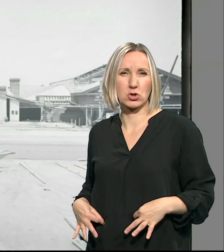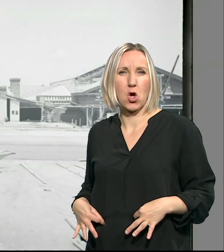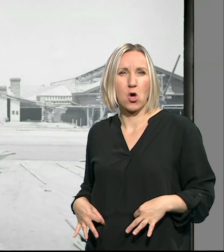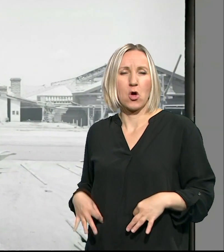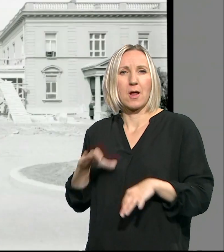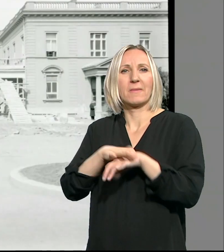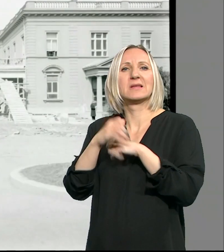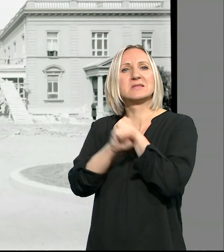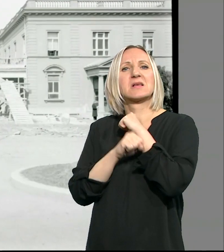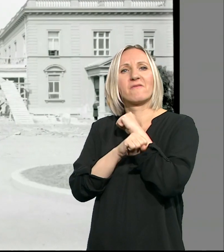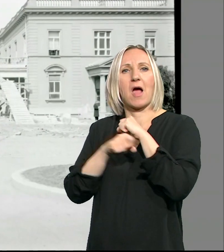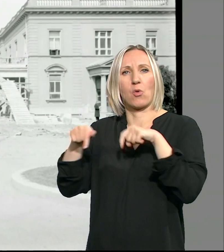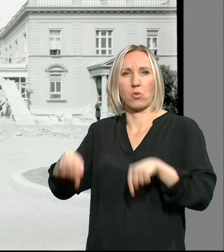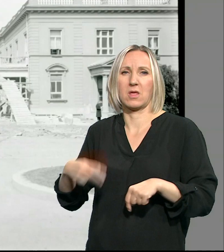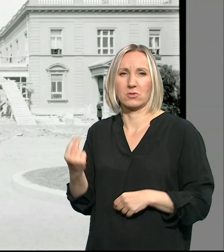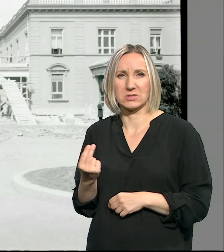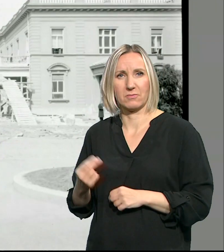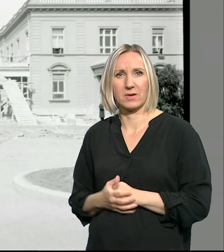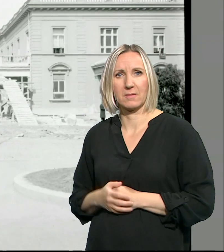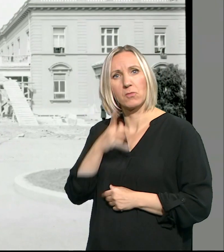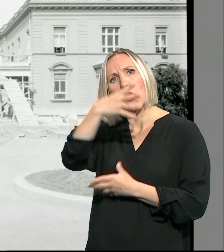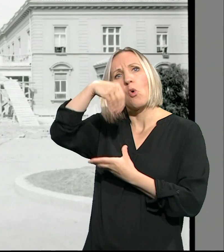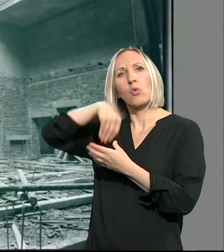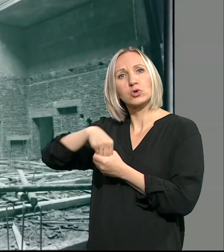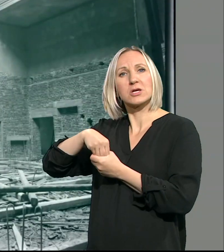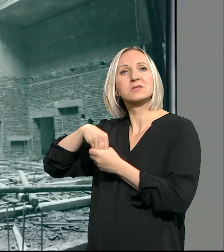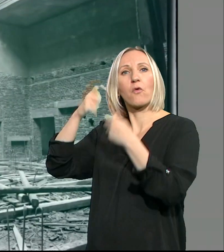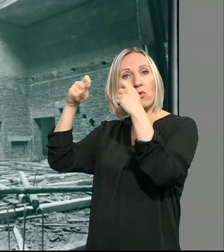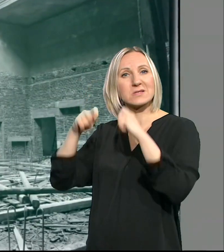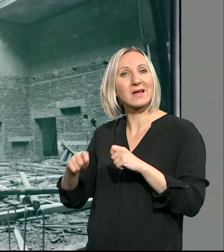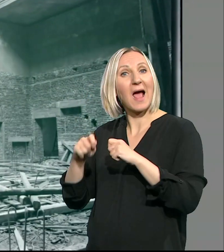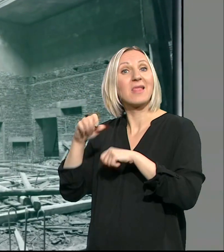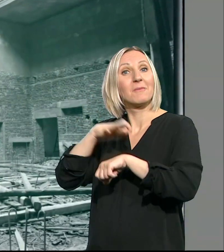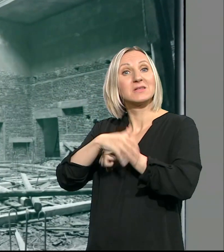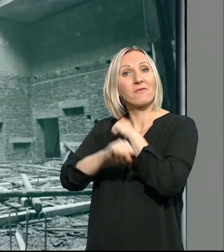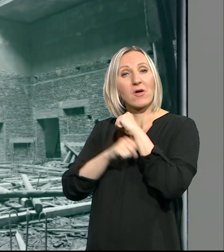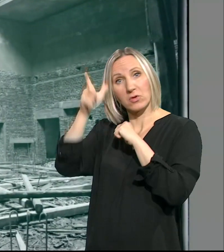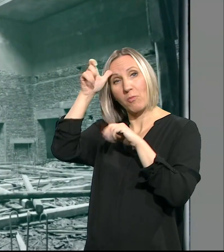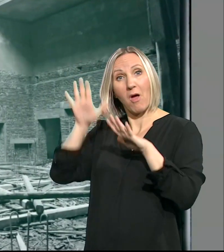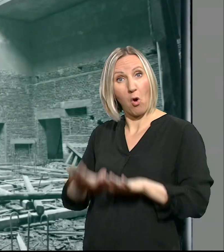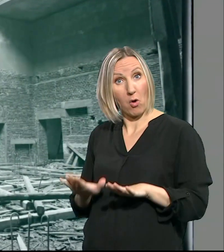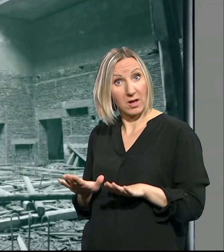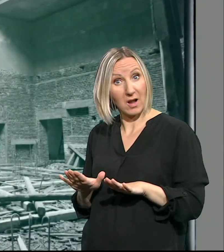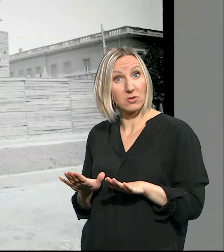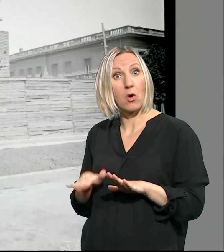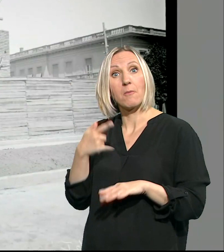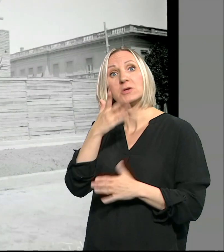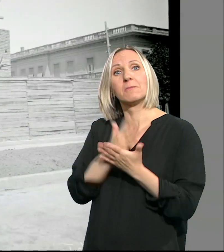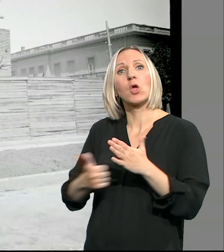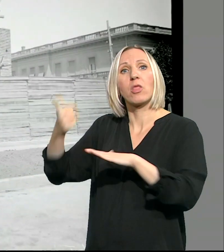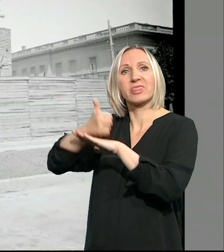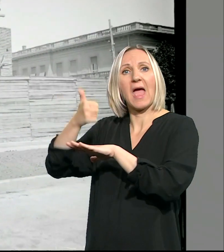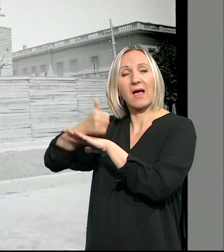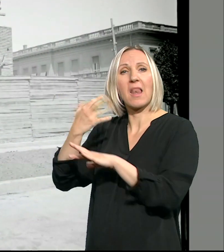prvog honorarnog profesora medicinskog fakulteta. I ne samo da je učestvovao u izgradnji medicinskog fakulteta u Beogradu, čiji je potom bio dekan u